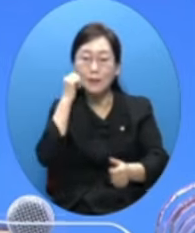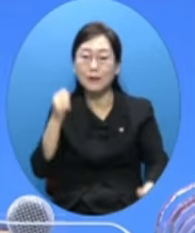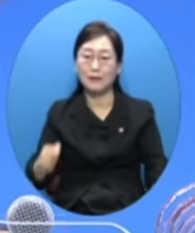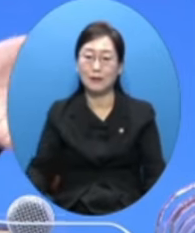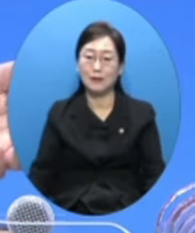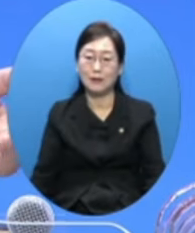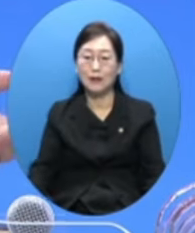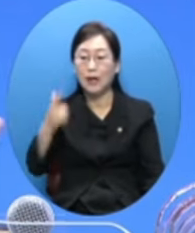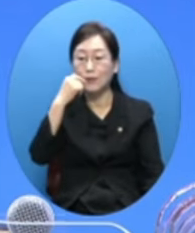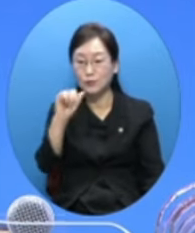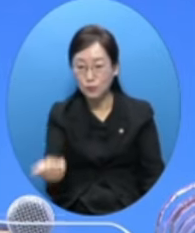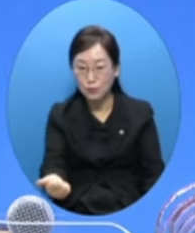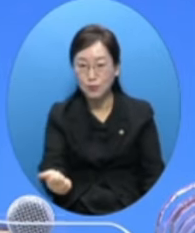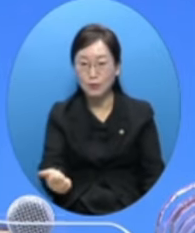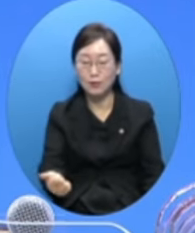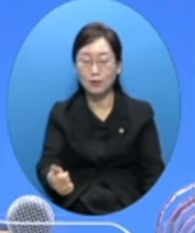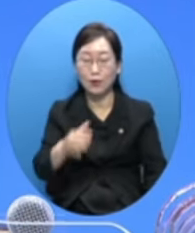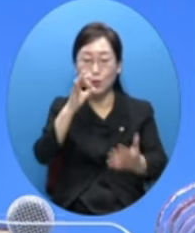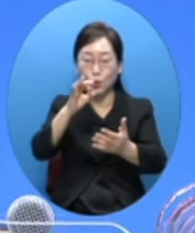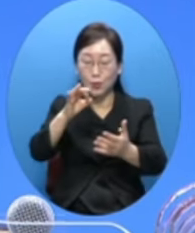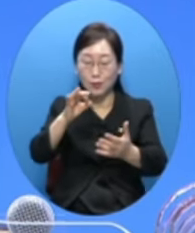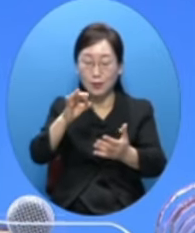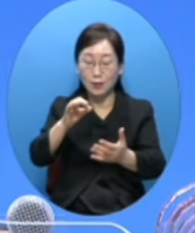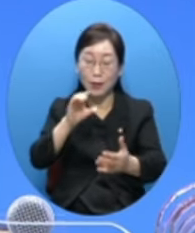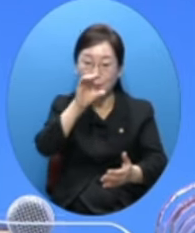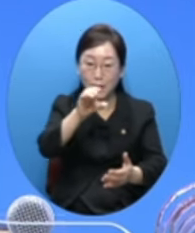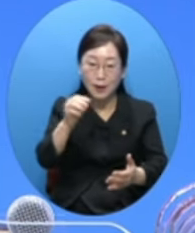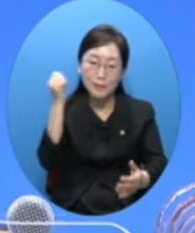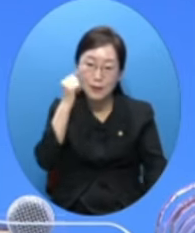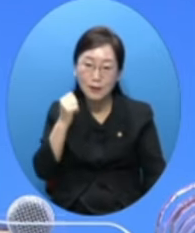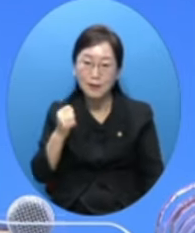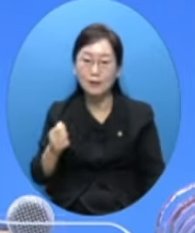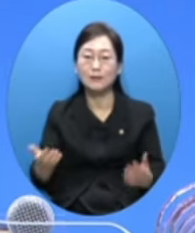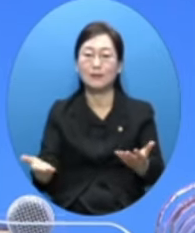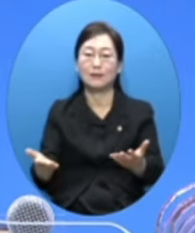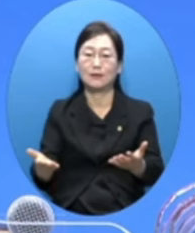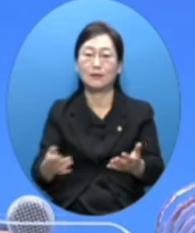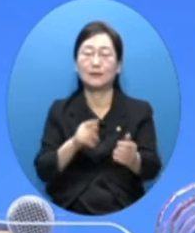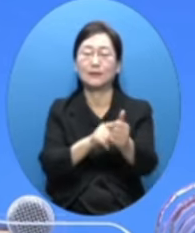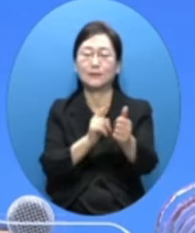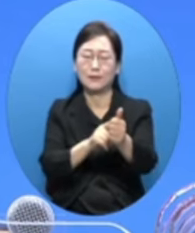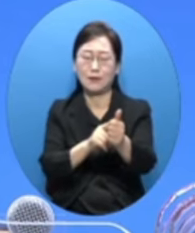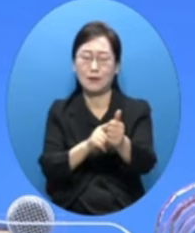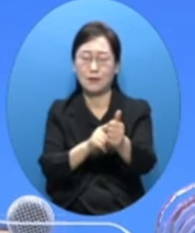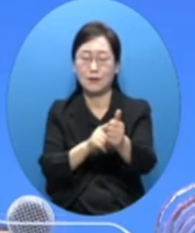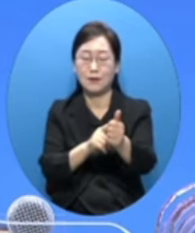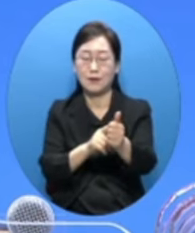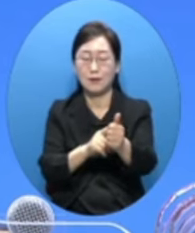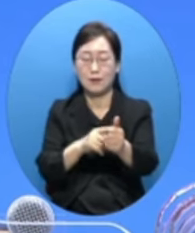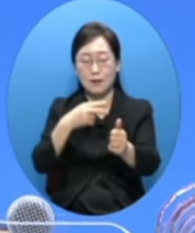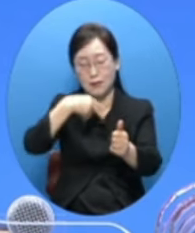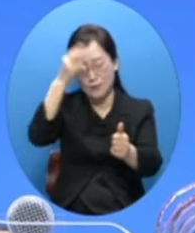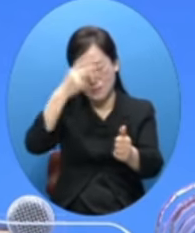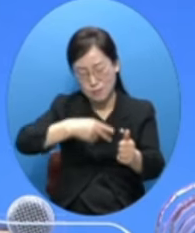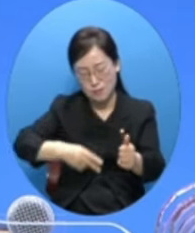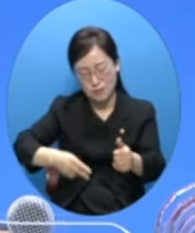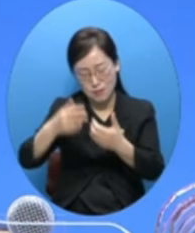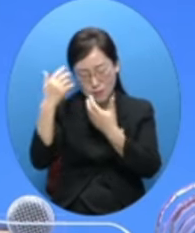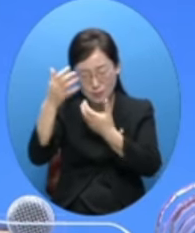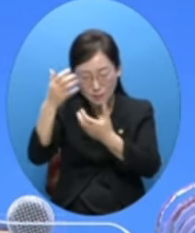아버님 돌아가셨죠. 전 재산 다 잃어버렸죠. 그래서 그가 그때부터 밤낮 술을 마시기 시작했습니다.